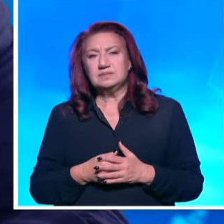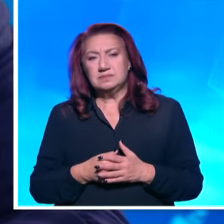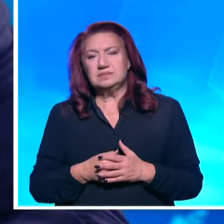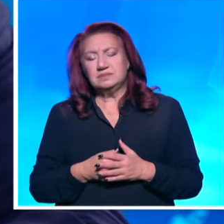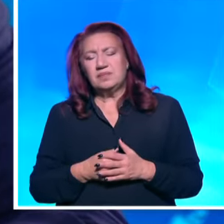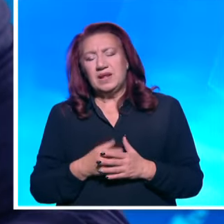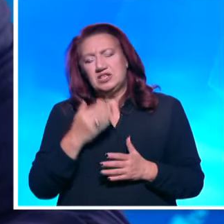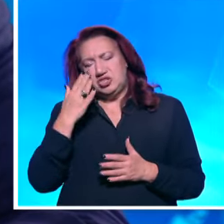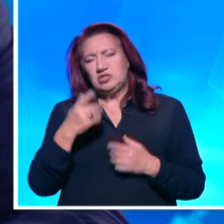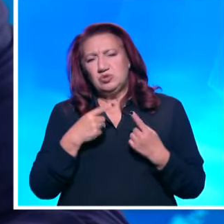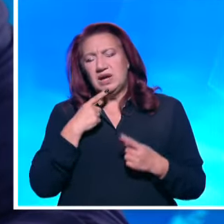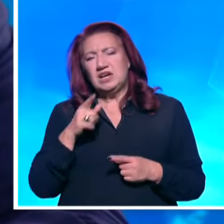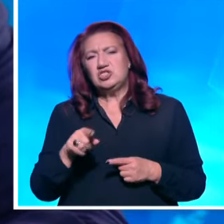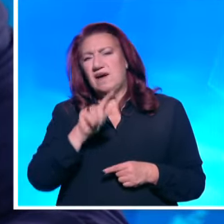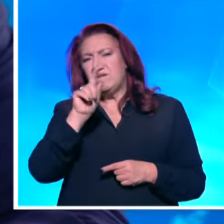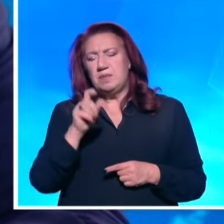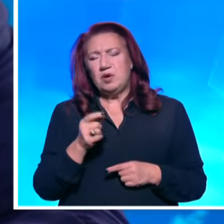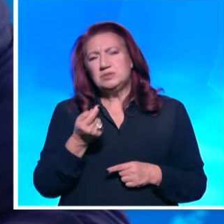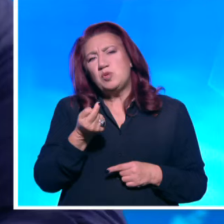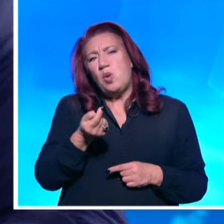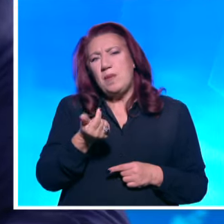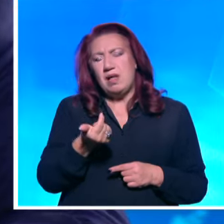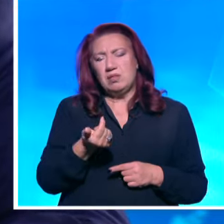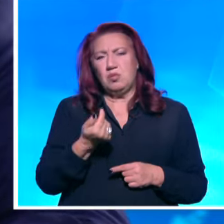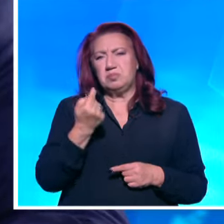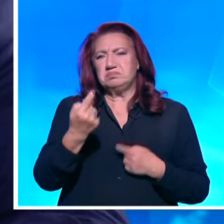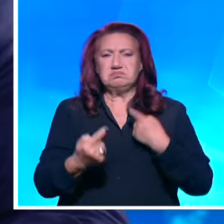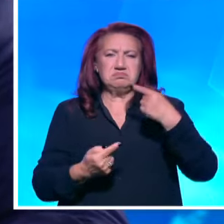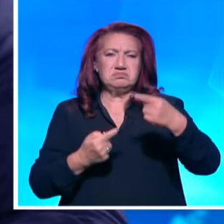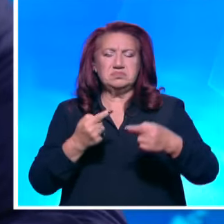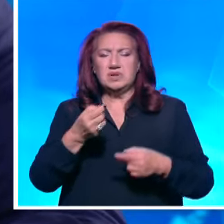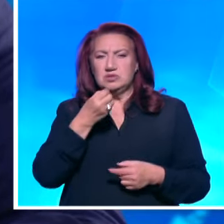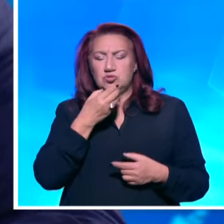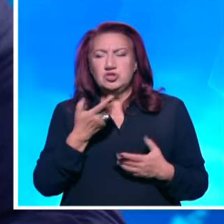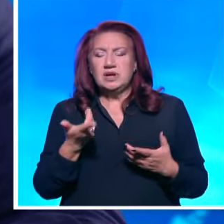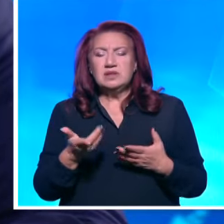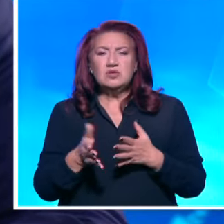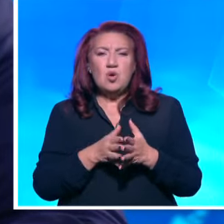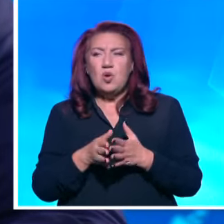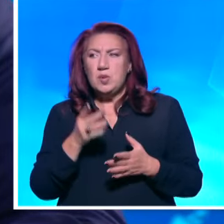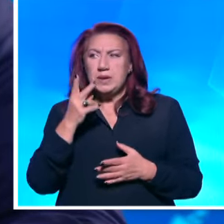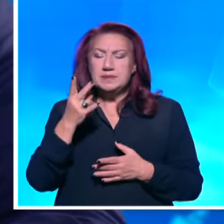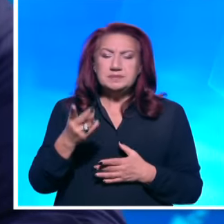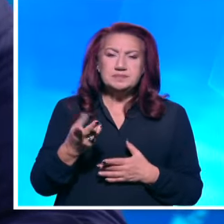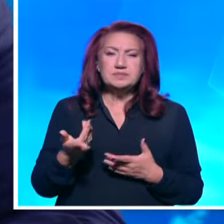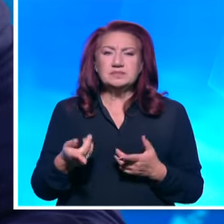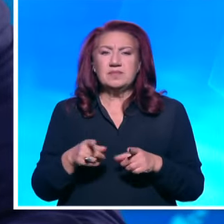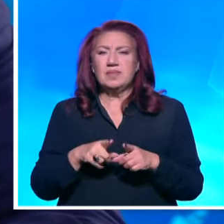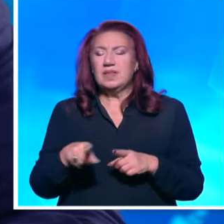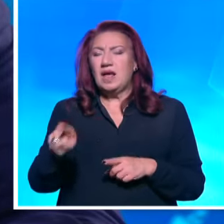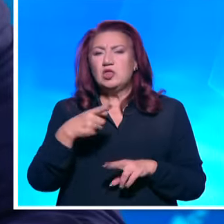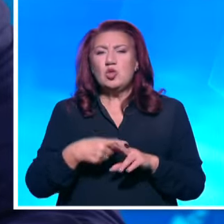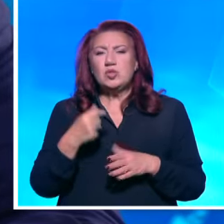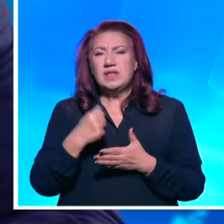единични случаи но обществените опасения аз виждам и от хората виждам вече че колеги се така отказват да извършват